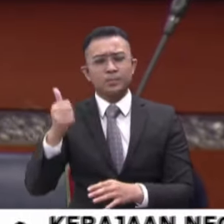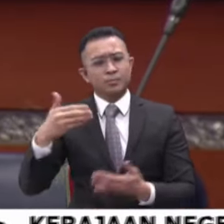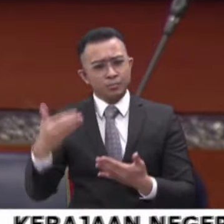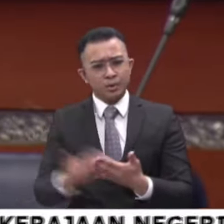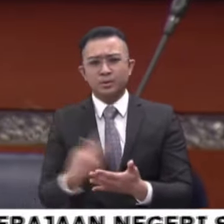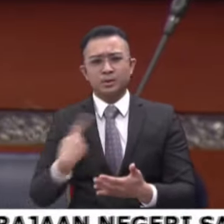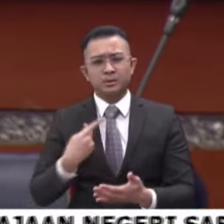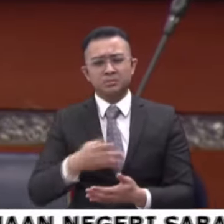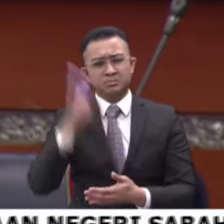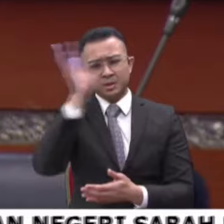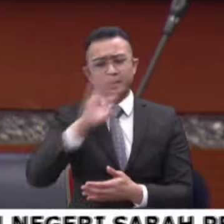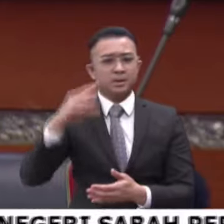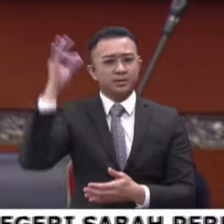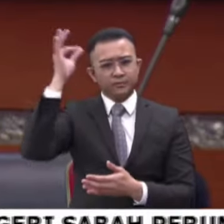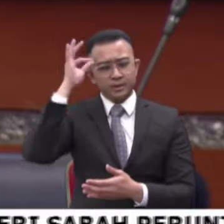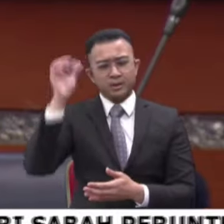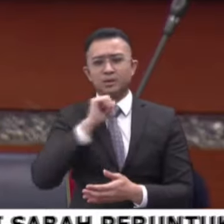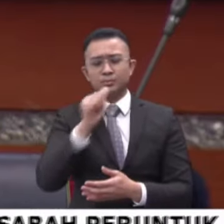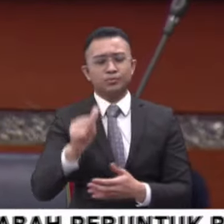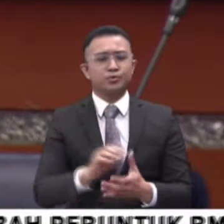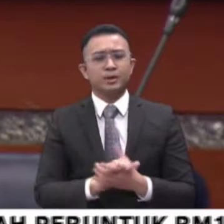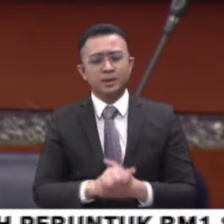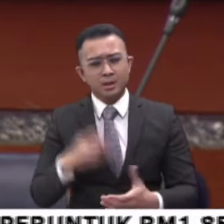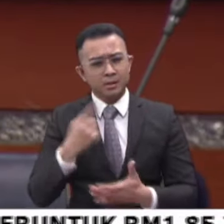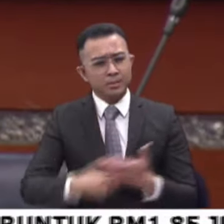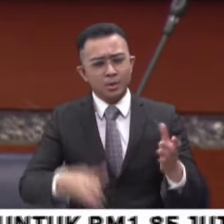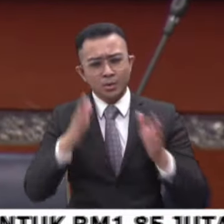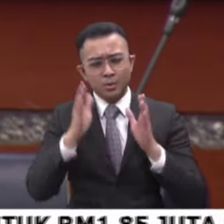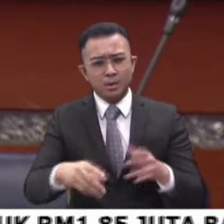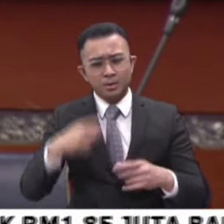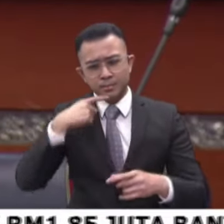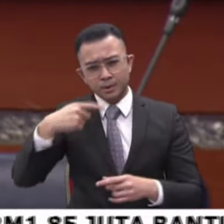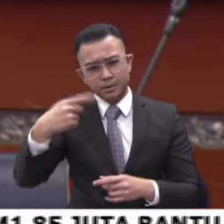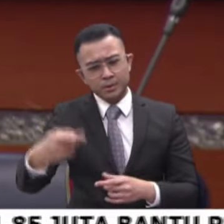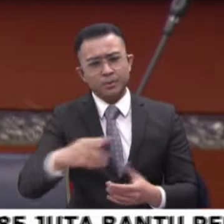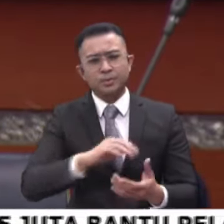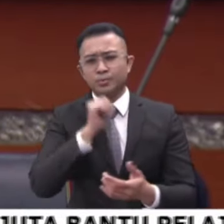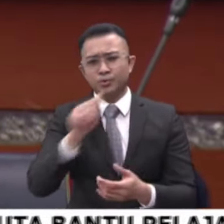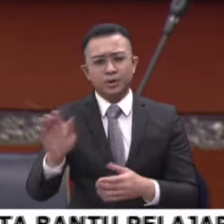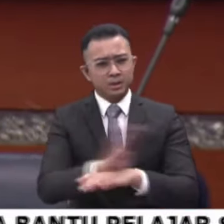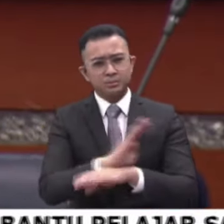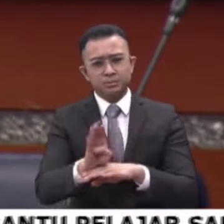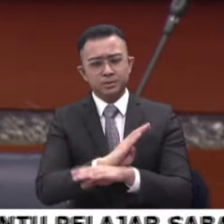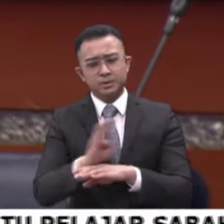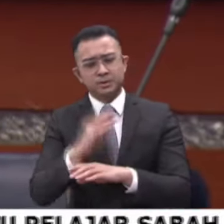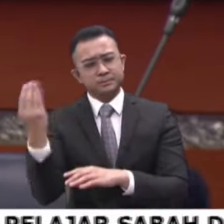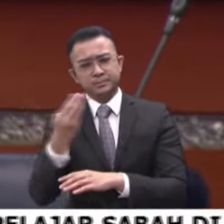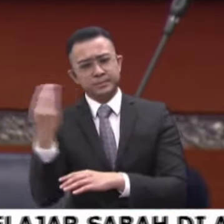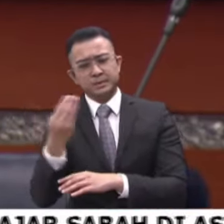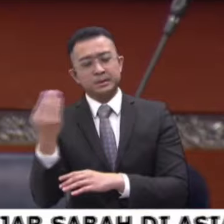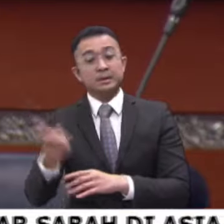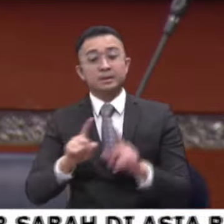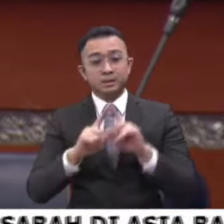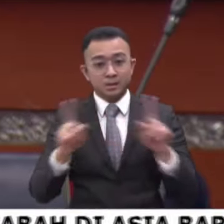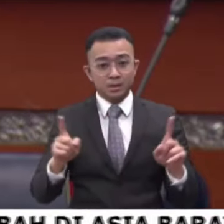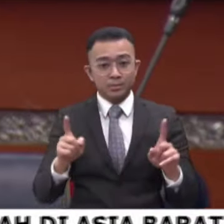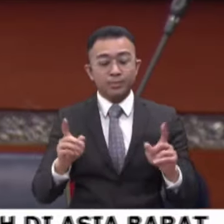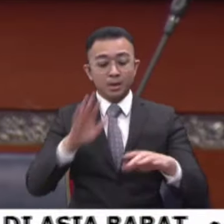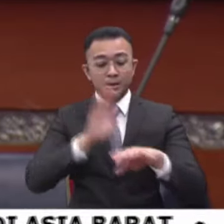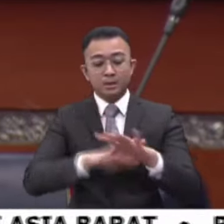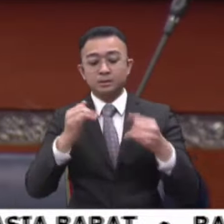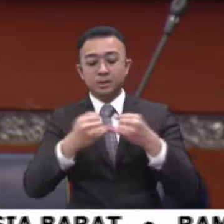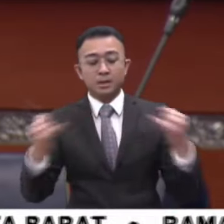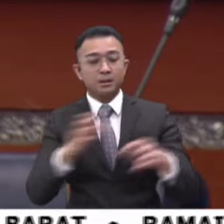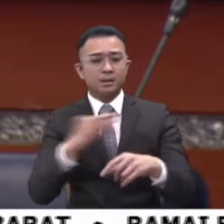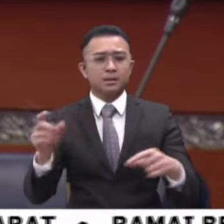kita tak pernah fikirkan yang bukan apa kata orang a bukan perniagaan konvensional tetapi kepada online